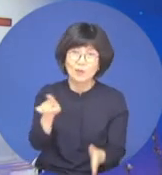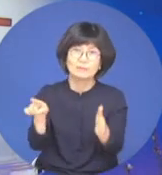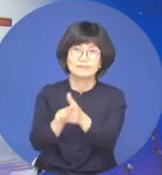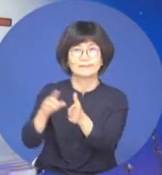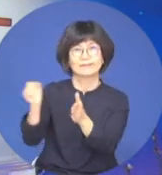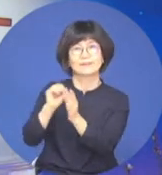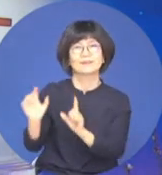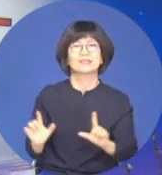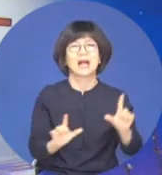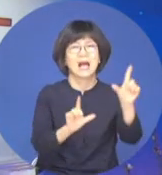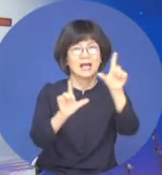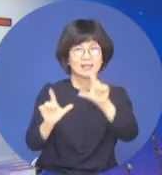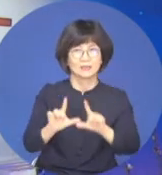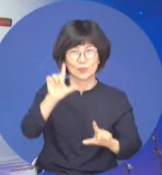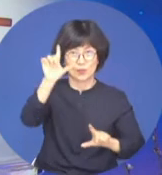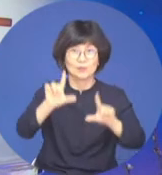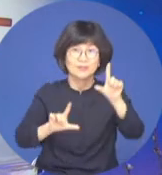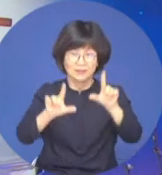그래서 하박국은요,